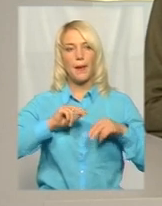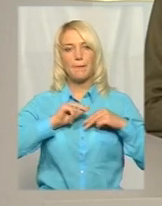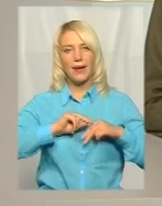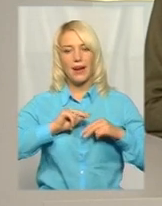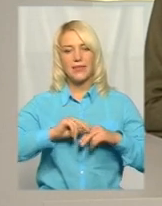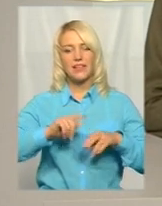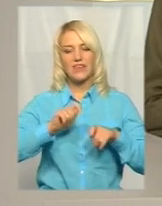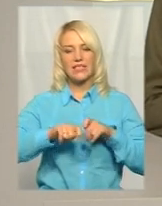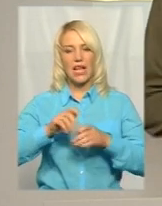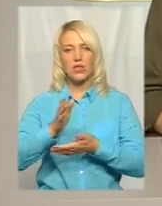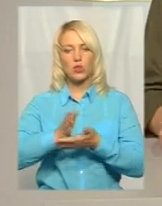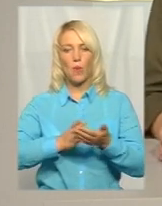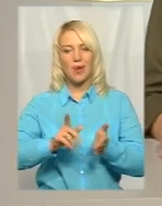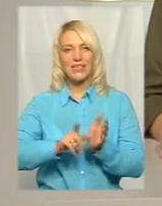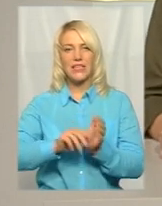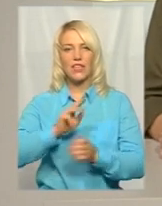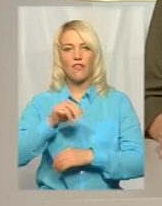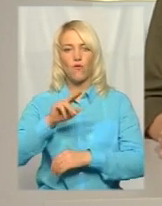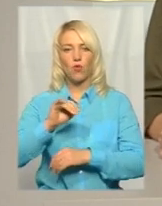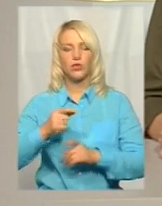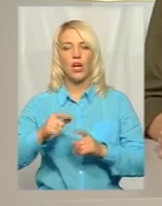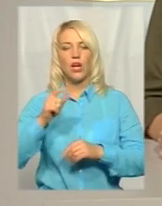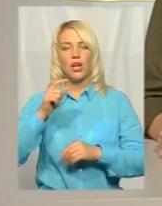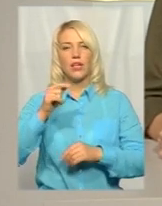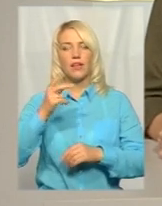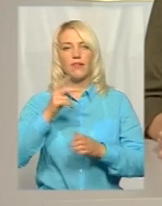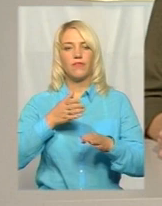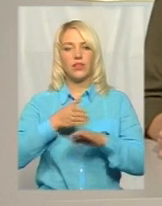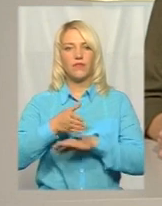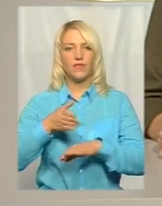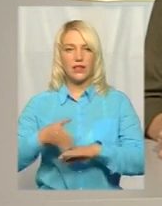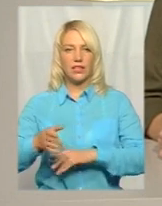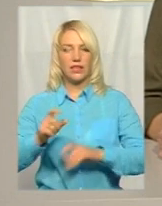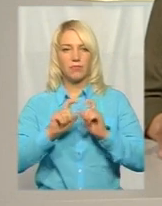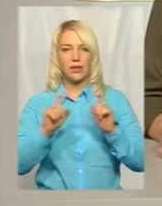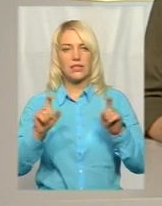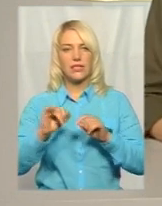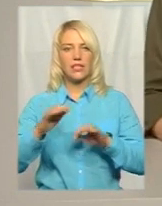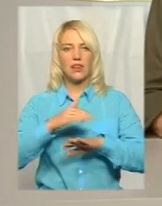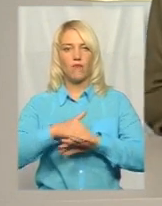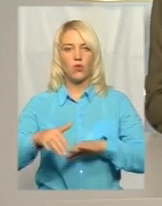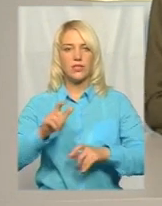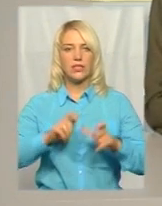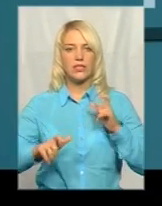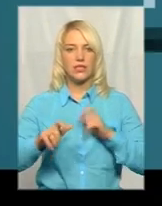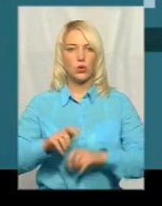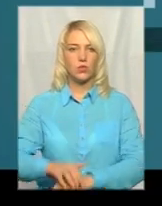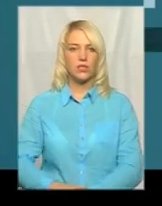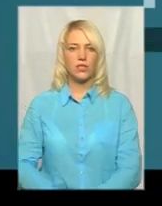та Пенсійного фонду області, відвідали торгівельні точки на вулиці Інститутській у Хмельницькому. Давайте подивимось.